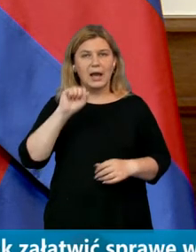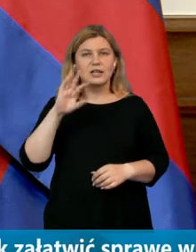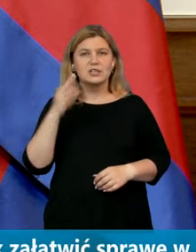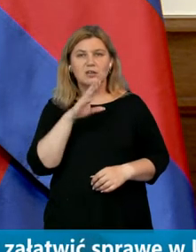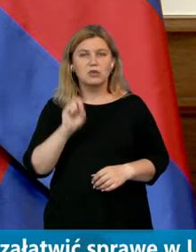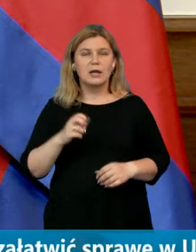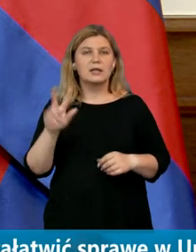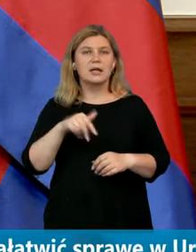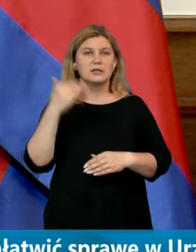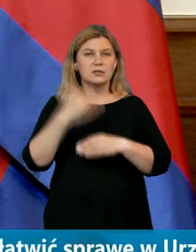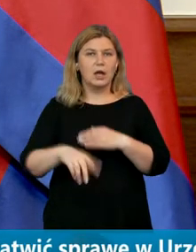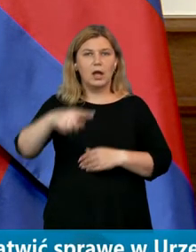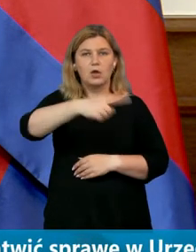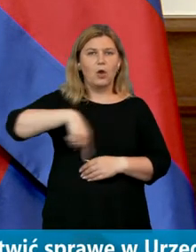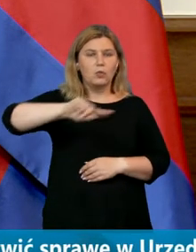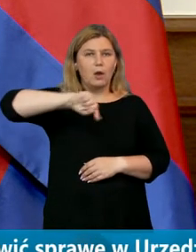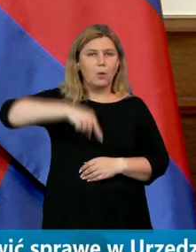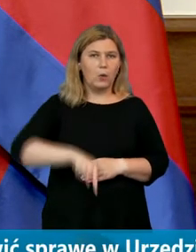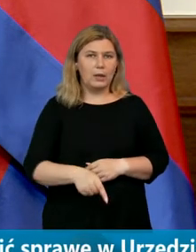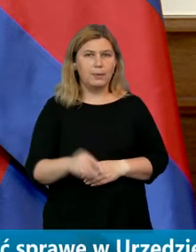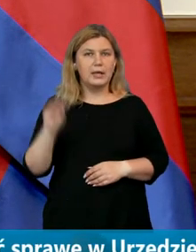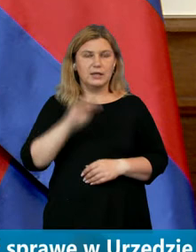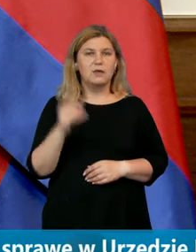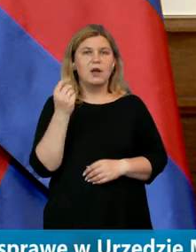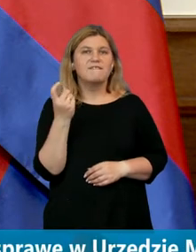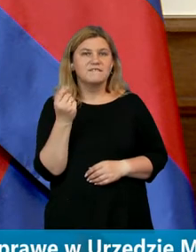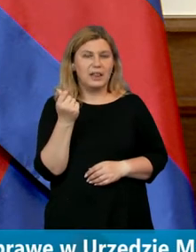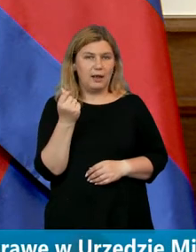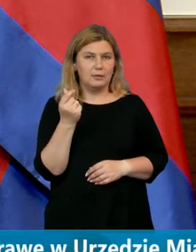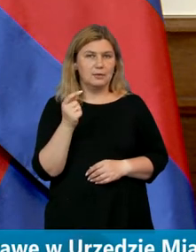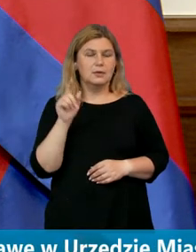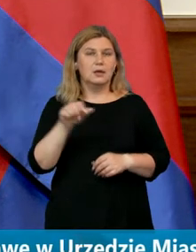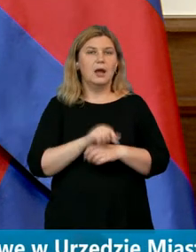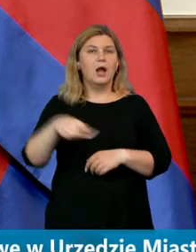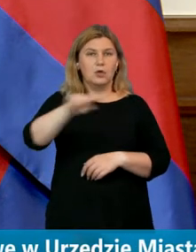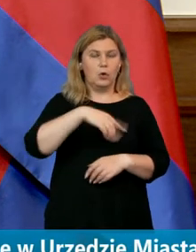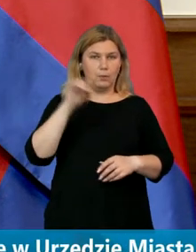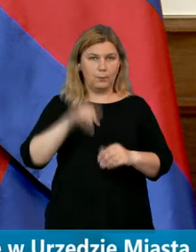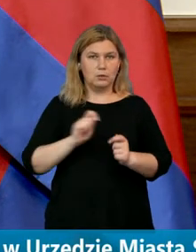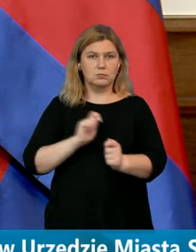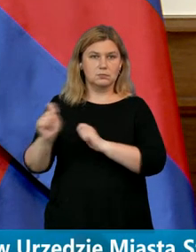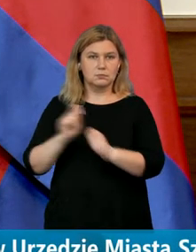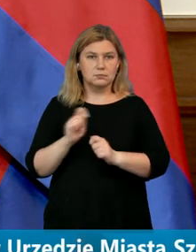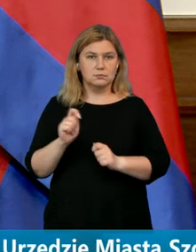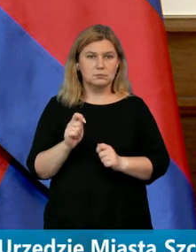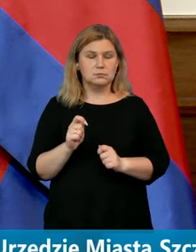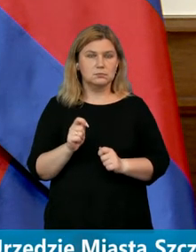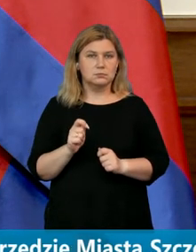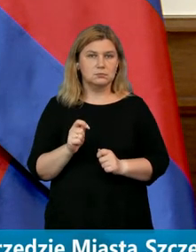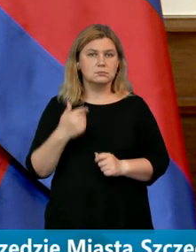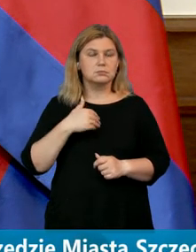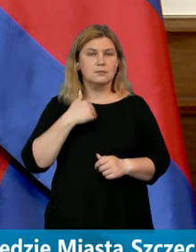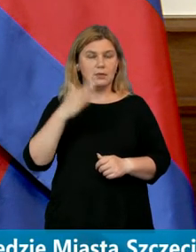zostaną zakończone prace na rondzie Głębokie? No jeszcze chwilę, Pani Agnieszko, choć rondo jest już przejezdne z tego, co